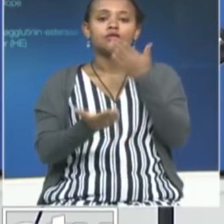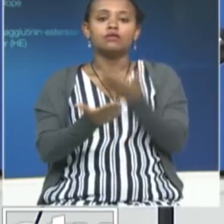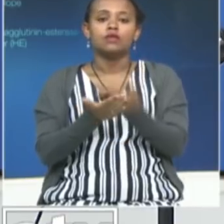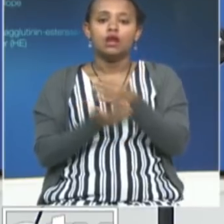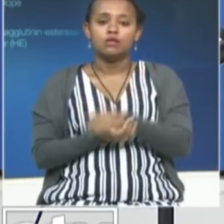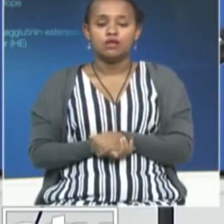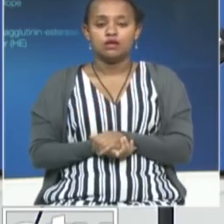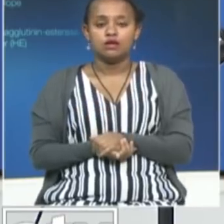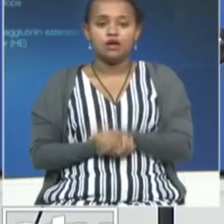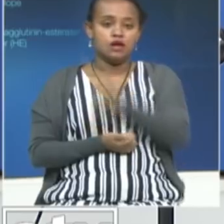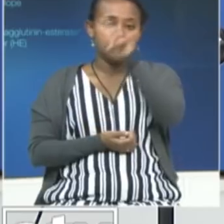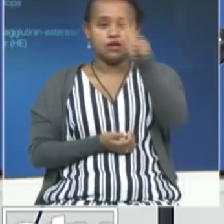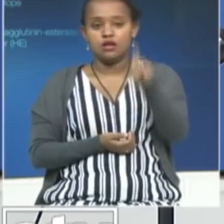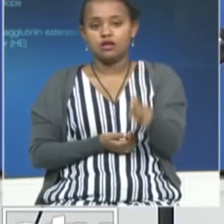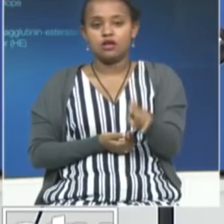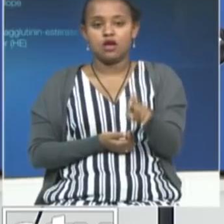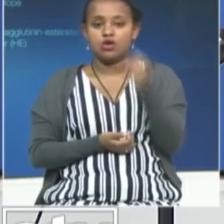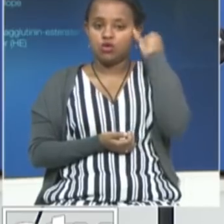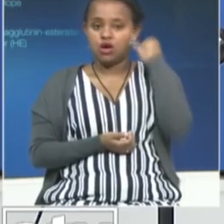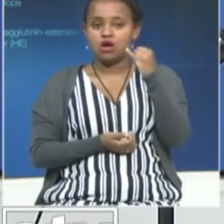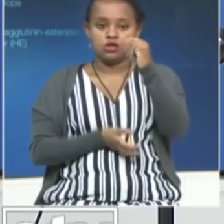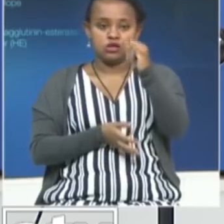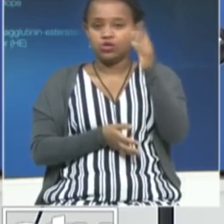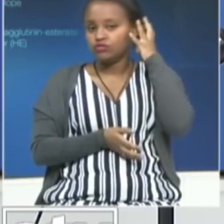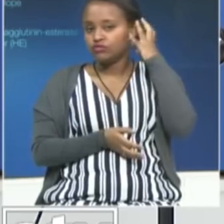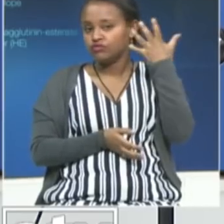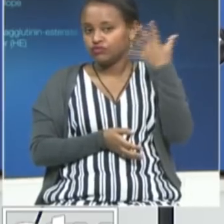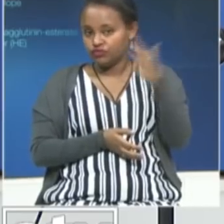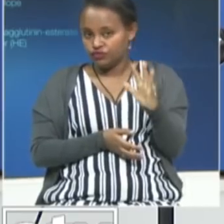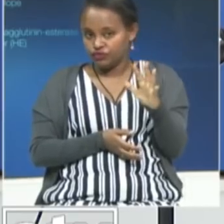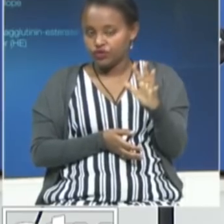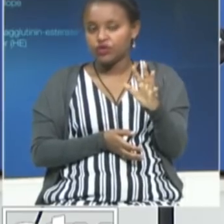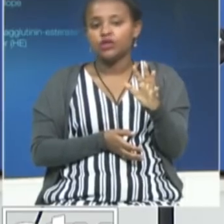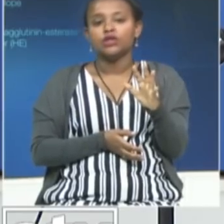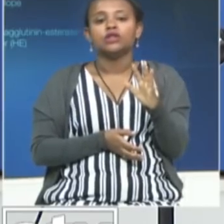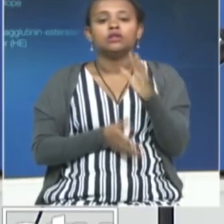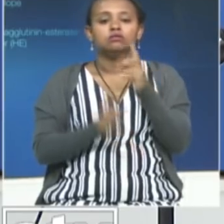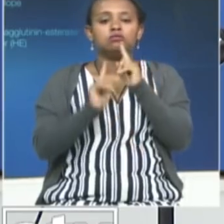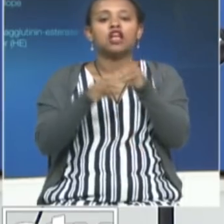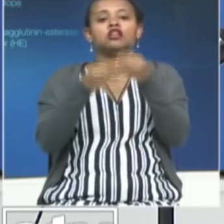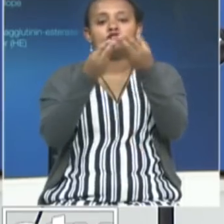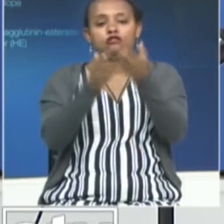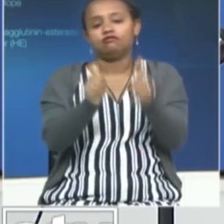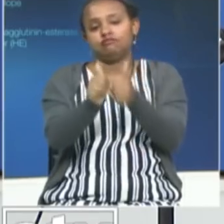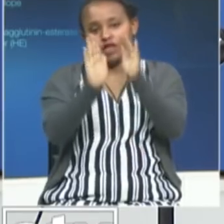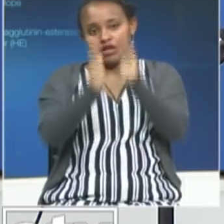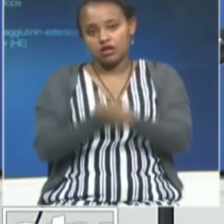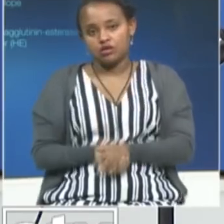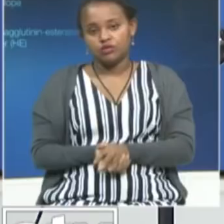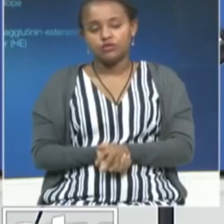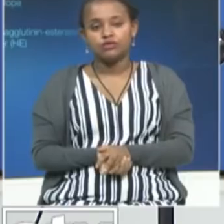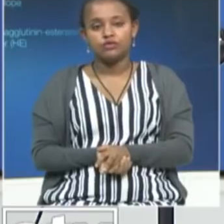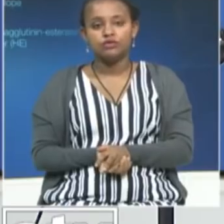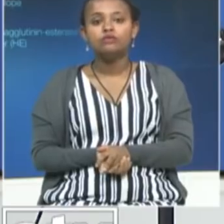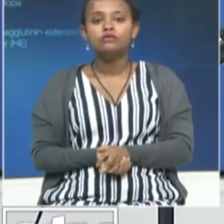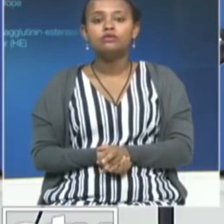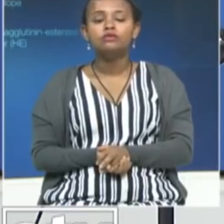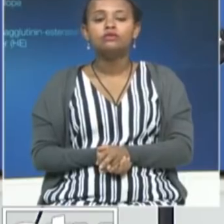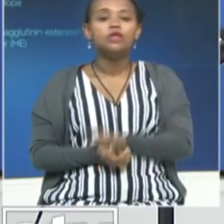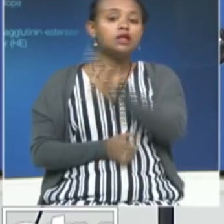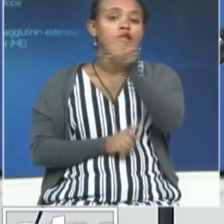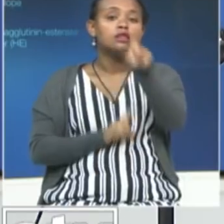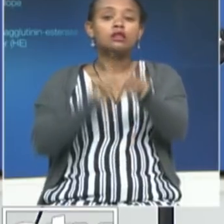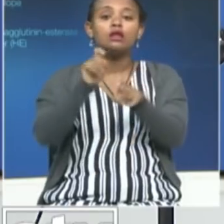እናመሰግናለን። ጥያቄውም አስተያየቶም ተሰምቷል፣ ምላሽ ይሰጥበታል። ይከታተሉ። መልካም፣ ጥያቄያቸውን